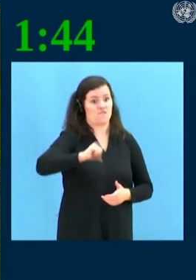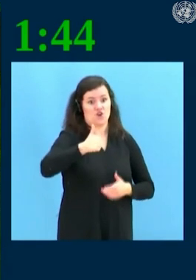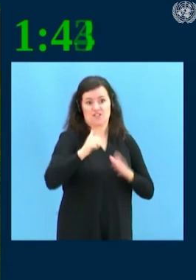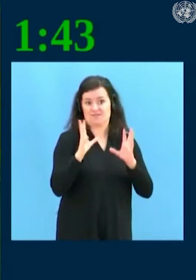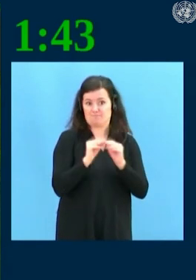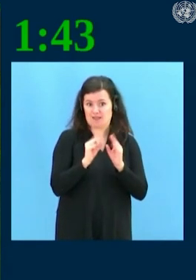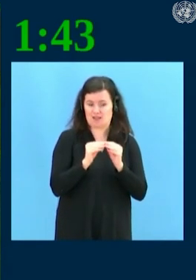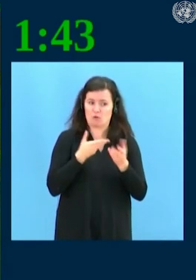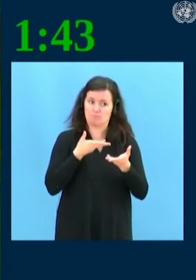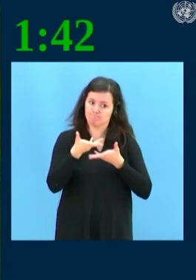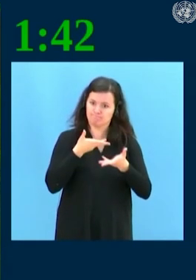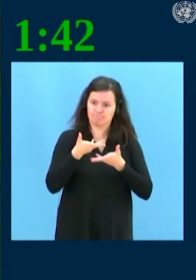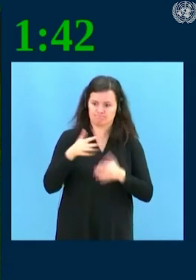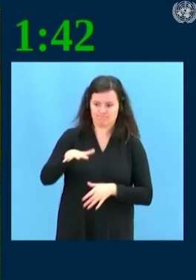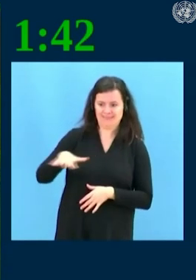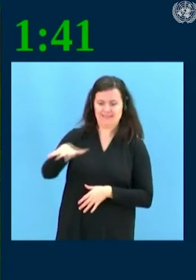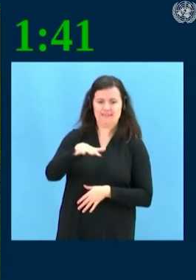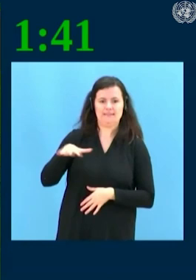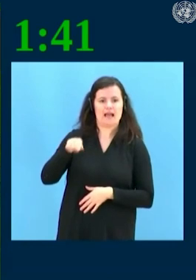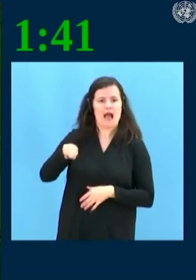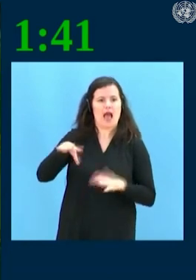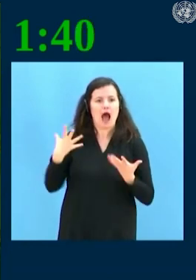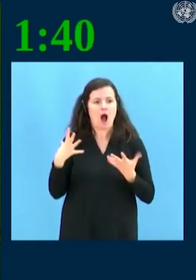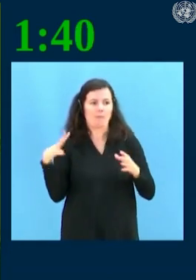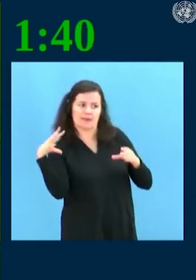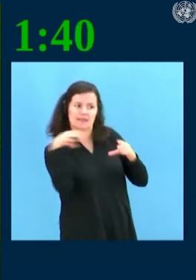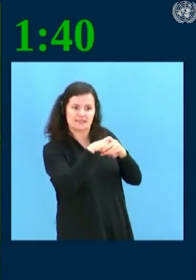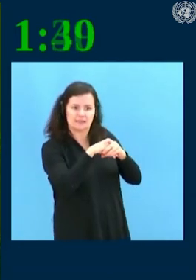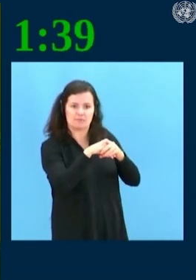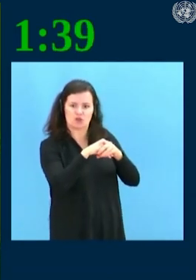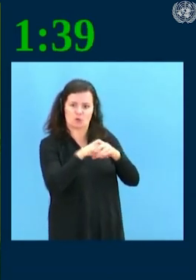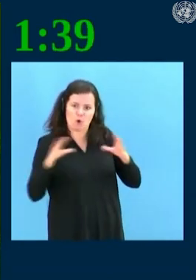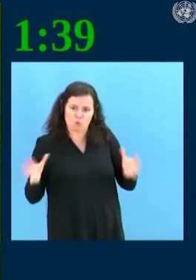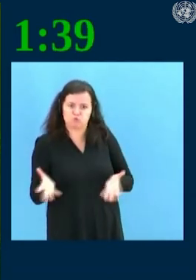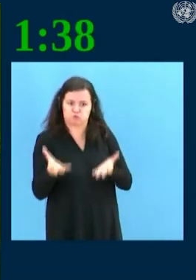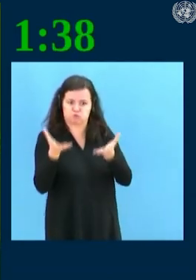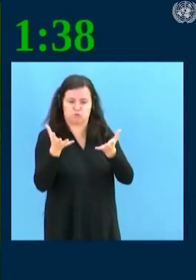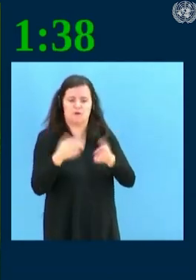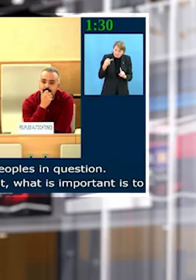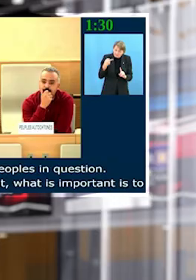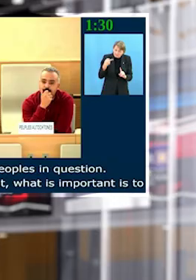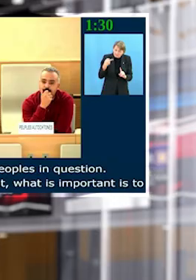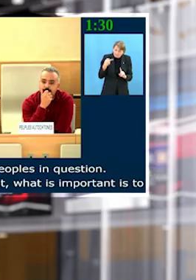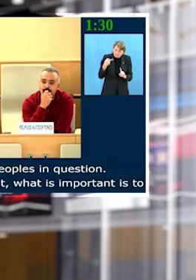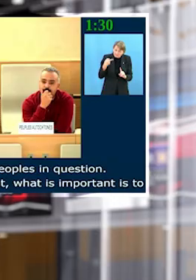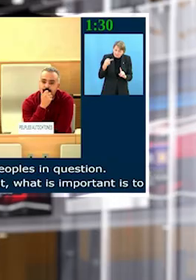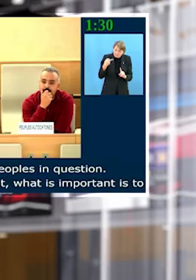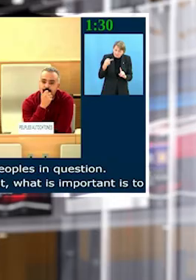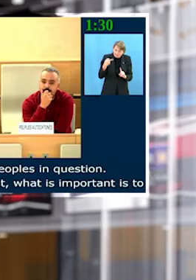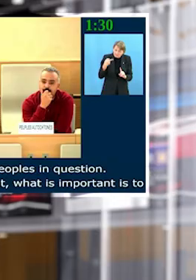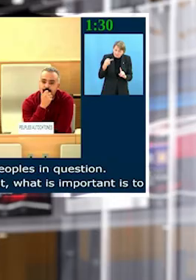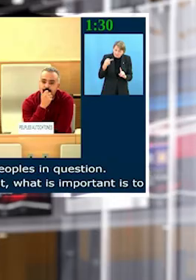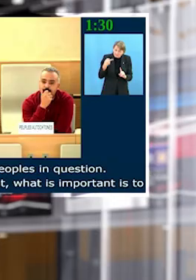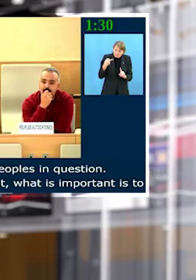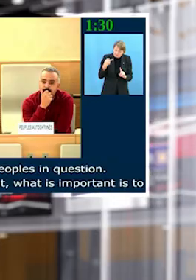resmi ve yasal temsilcisi varlığını beyan etmeli Eğer henüz yapmamışsa ilgili yasama